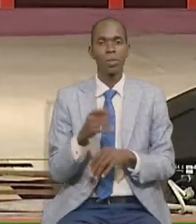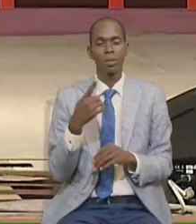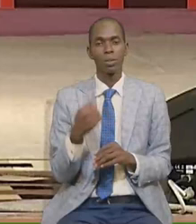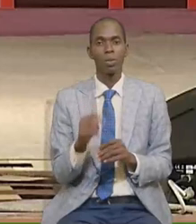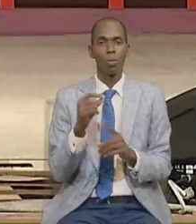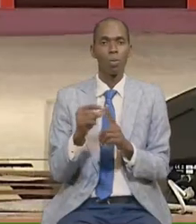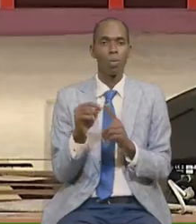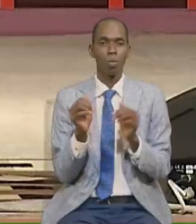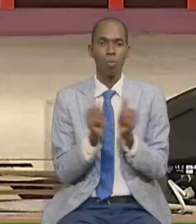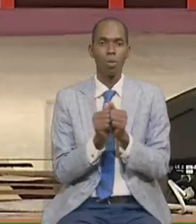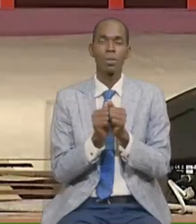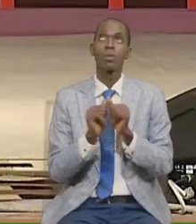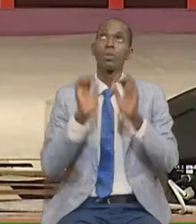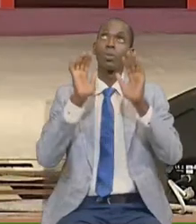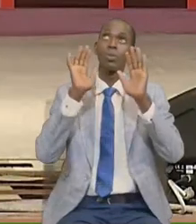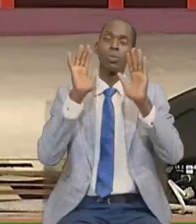l'accompagnait